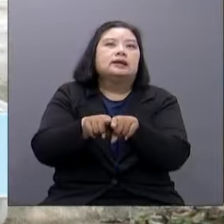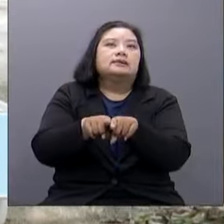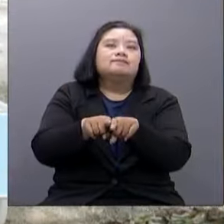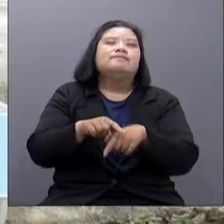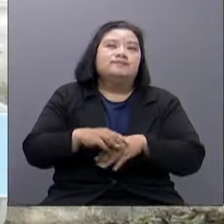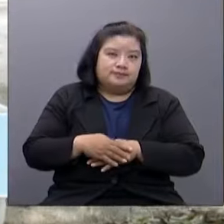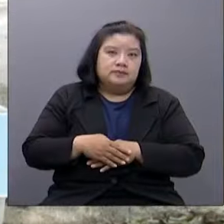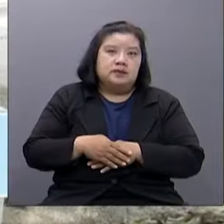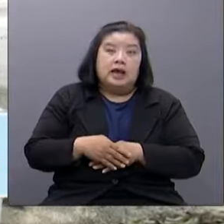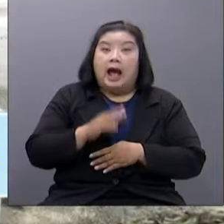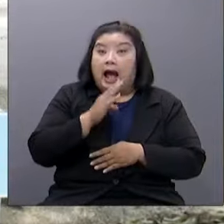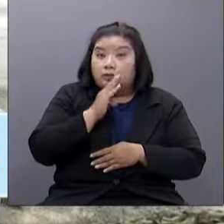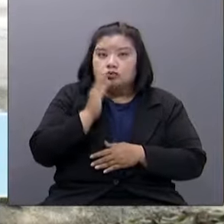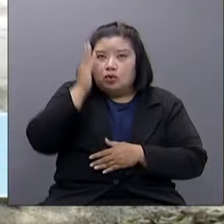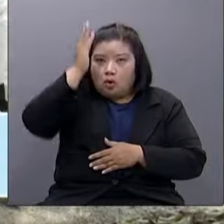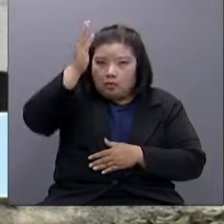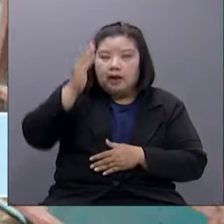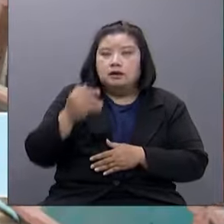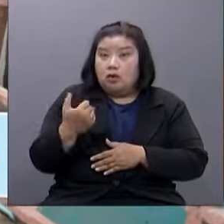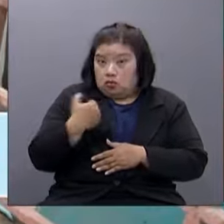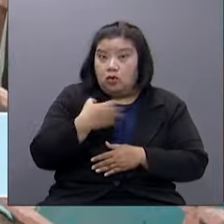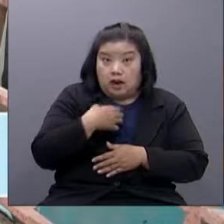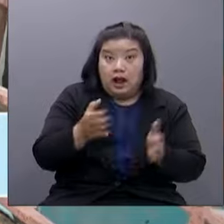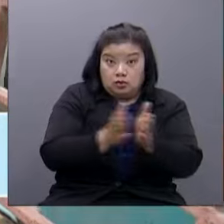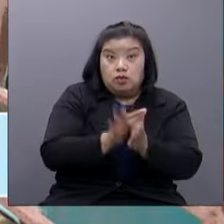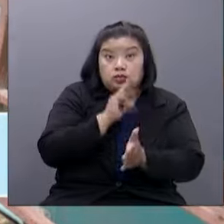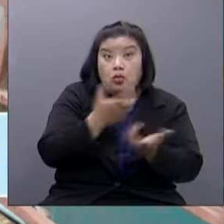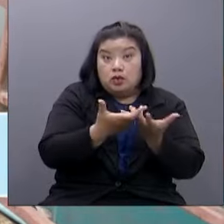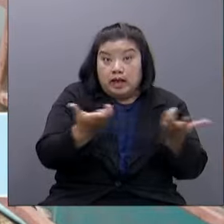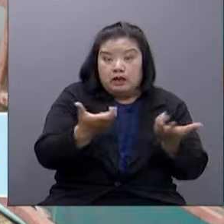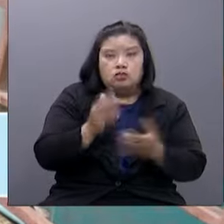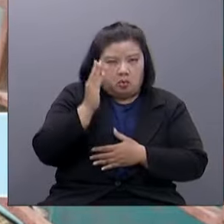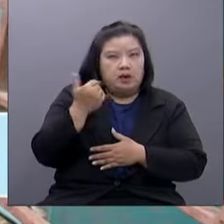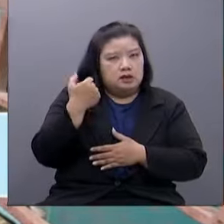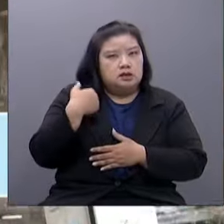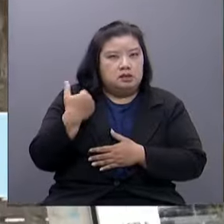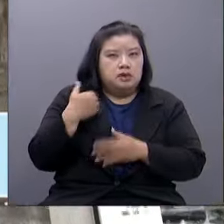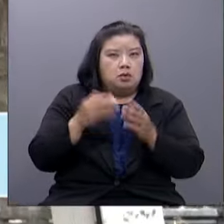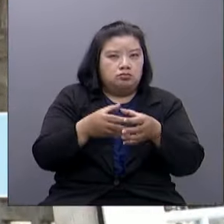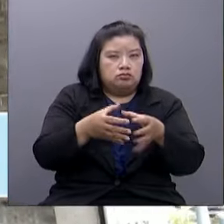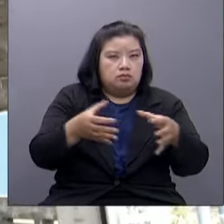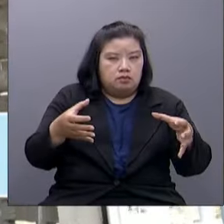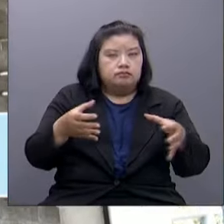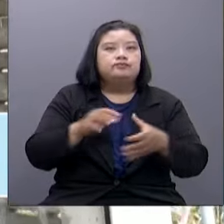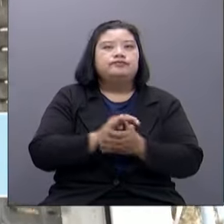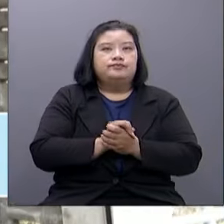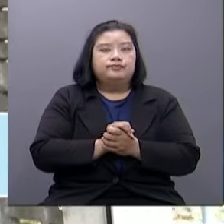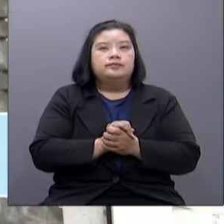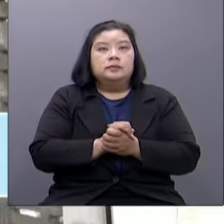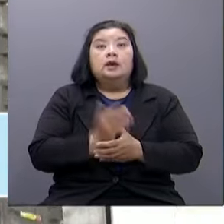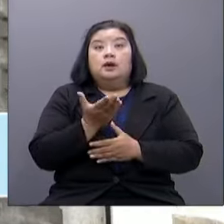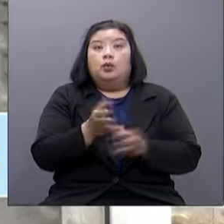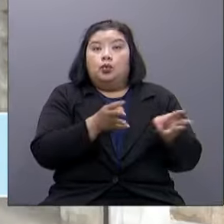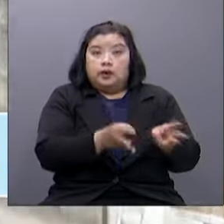โอกาสในการที่จะขยายผู้ที่จะมาร่วมก็จะมีเพิ่มมากขึ้นในอนาคตอันใกล้นี้เทคโนโลยีที่เรานำ